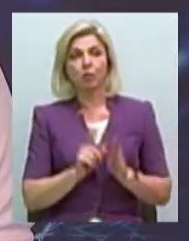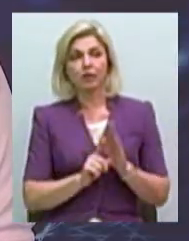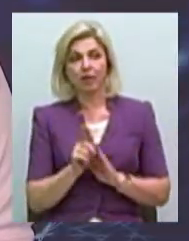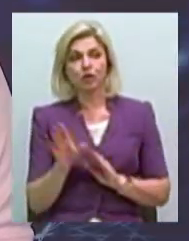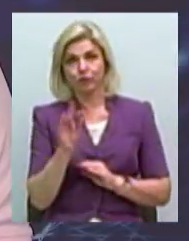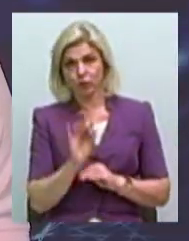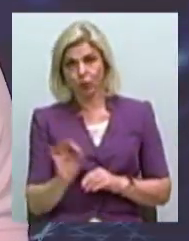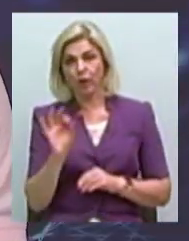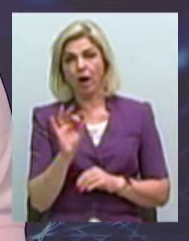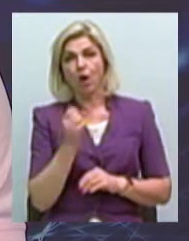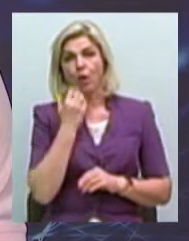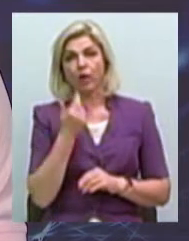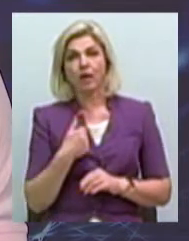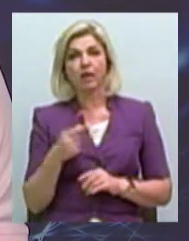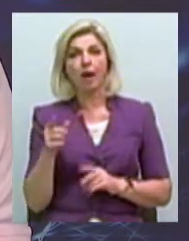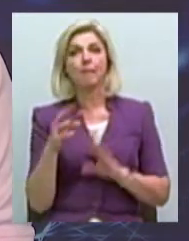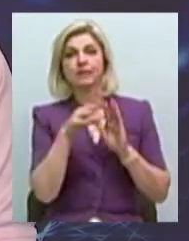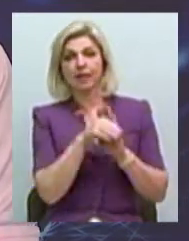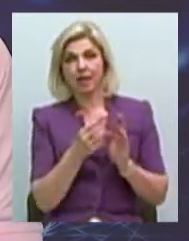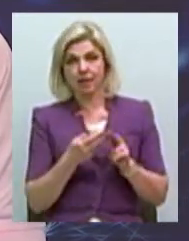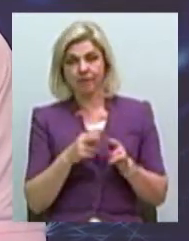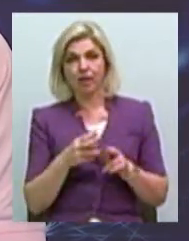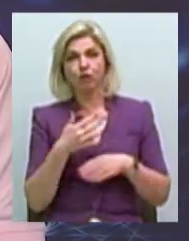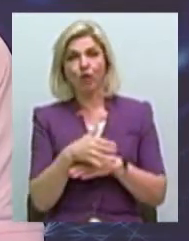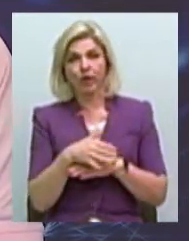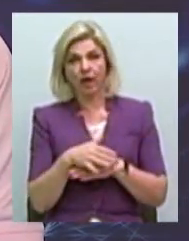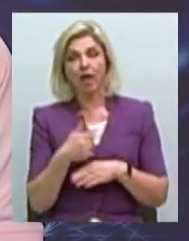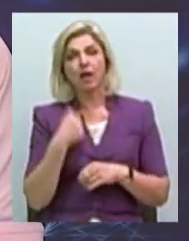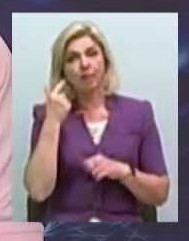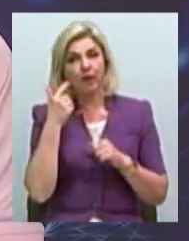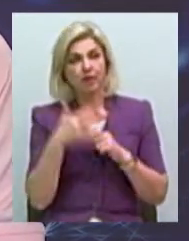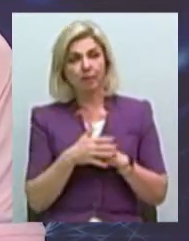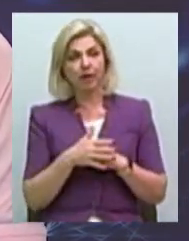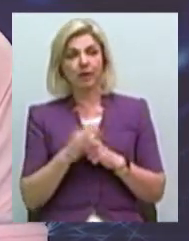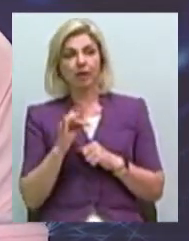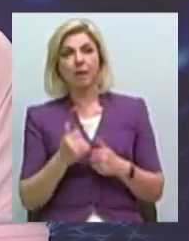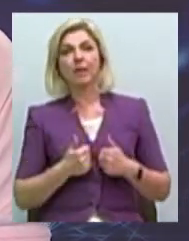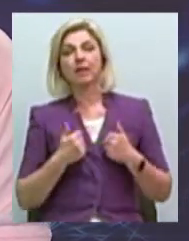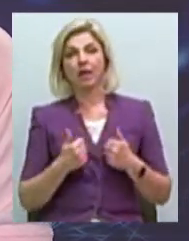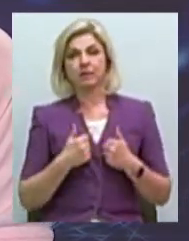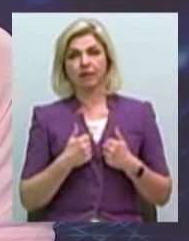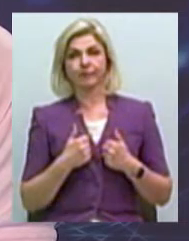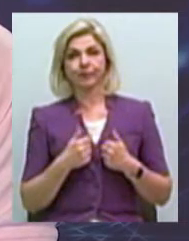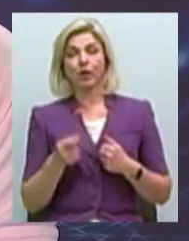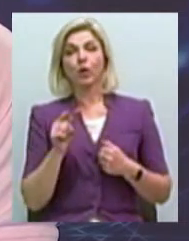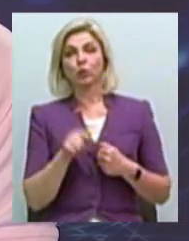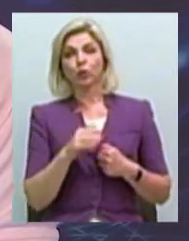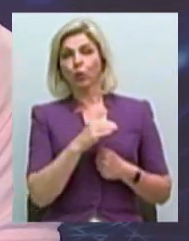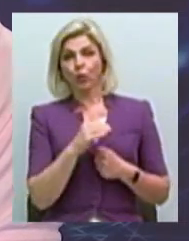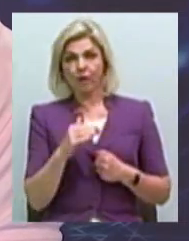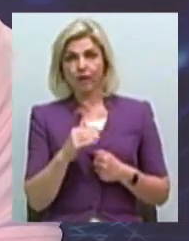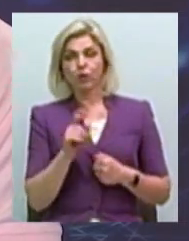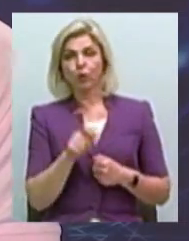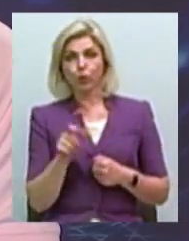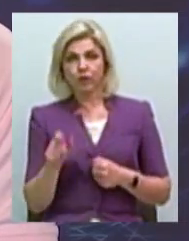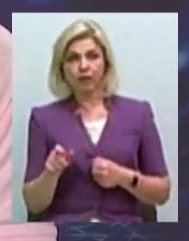с нуля. І когда я поселился в этом дворе, я понимал, как бы, и пытался, как бы, взять тот уровень